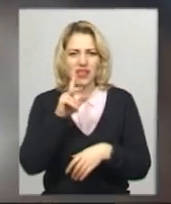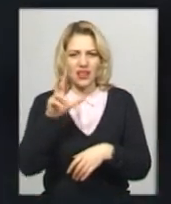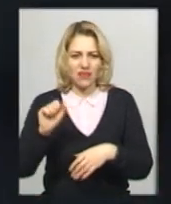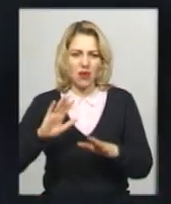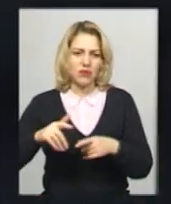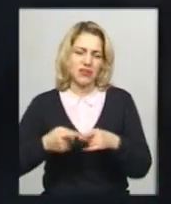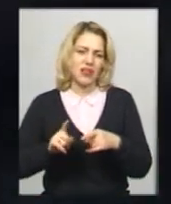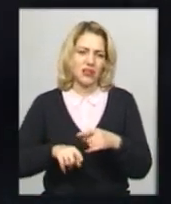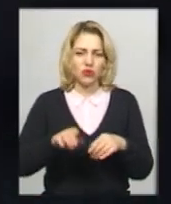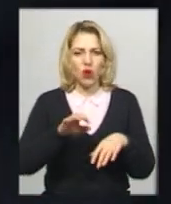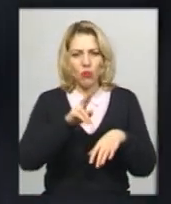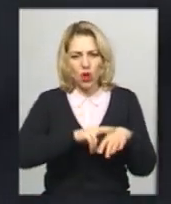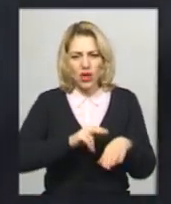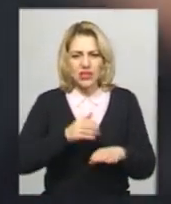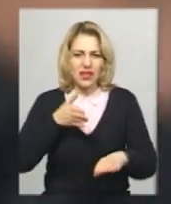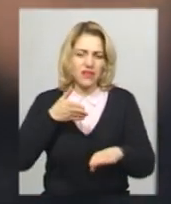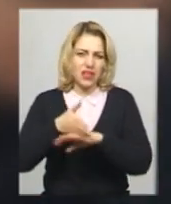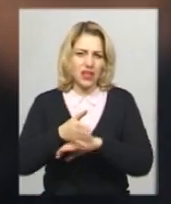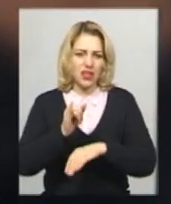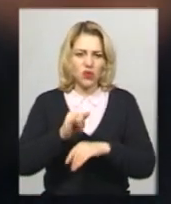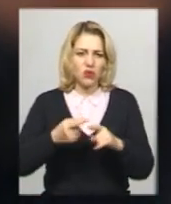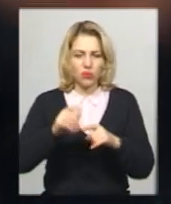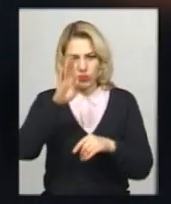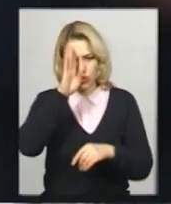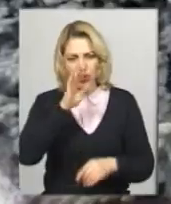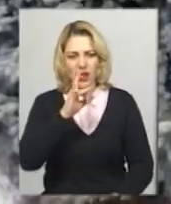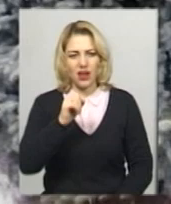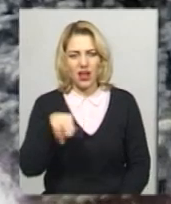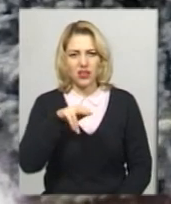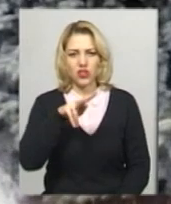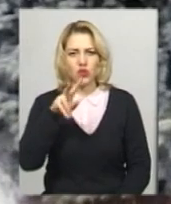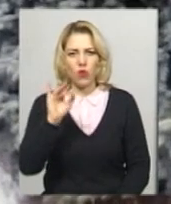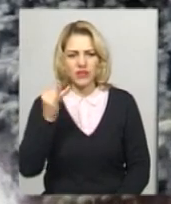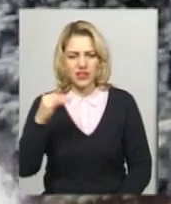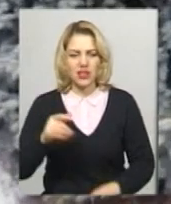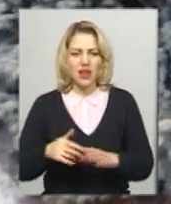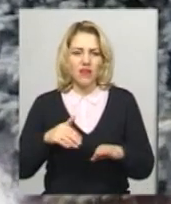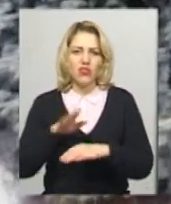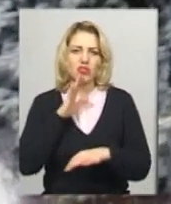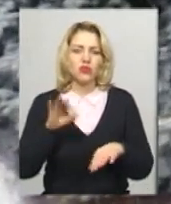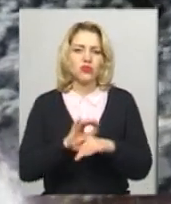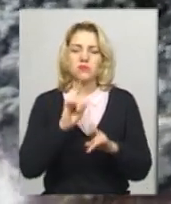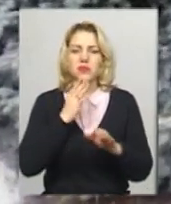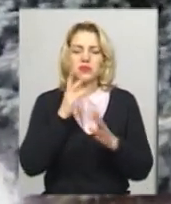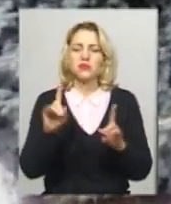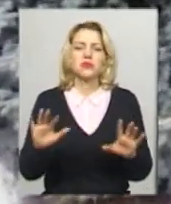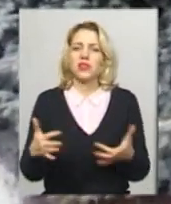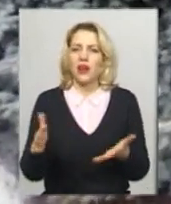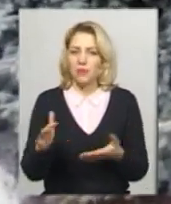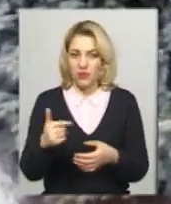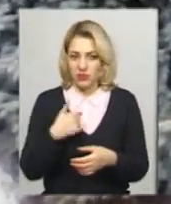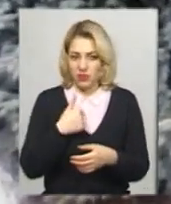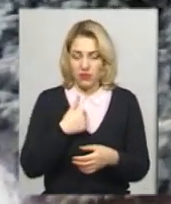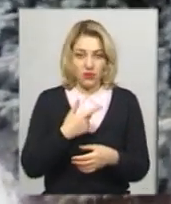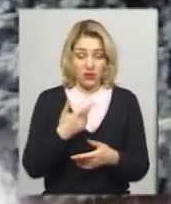супроводі патрульної поліції пішли до будинку Миколи Раджковського, щоб зустрітися з ним. Вийшла в кінці кінців дружина і запитала, що сталося. Мене тоді